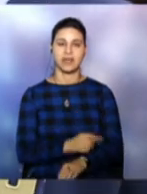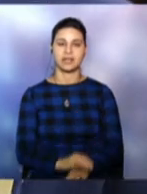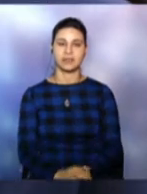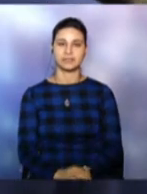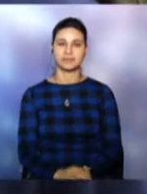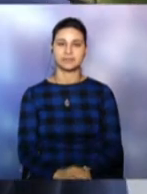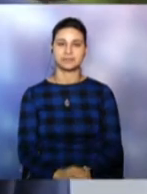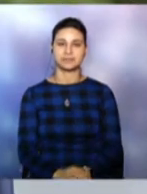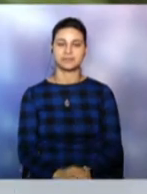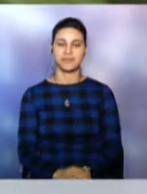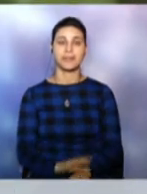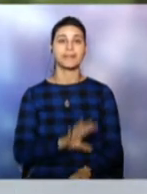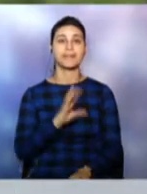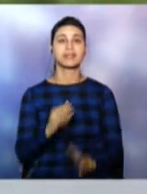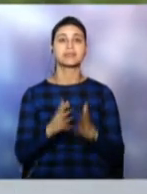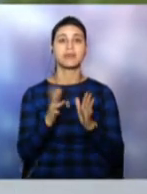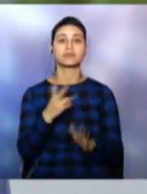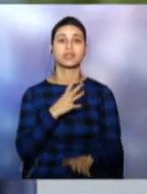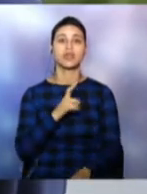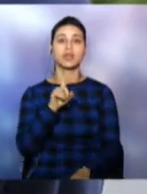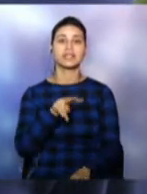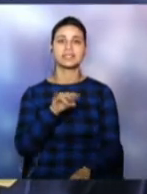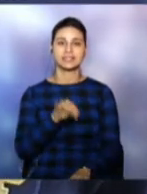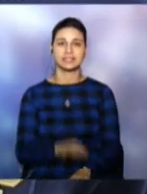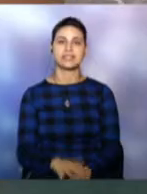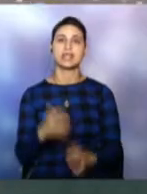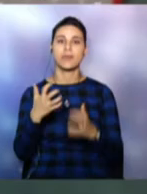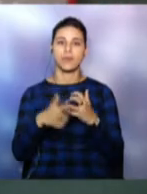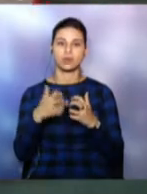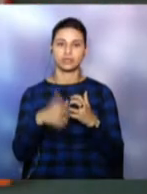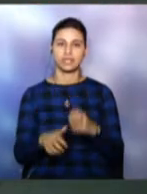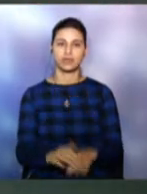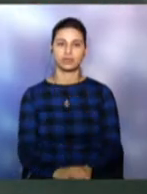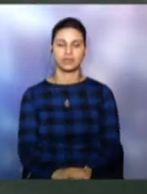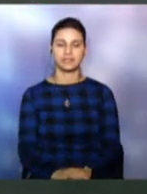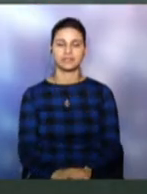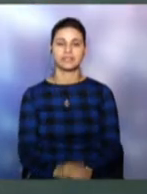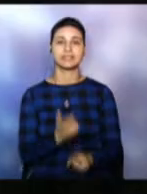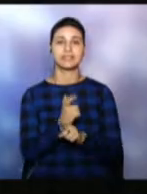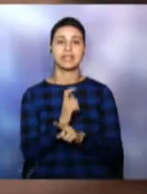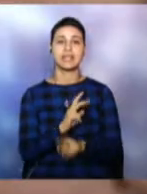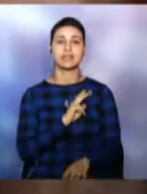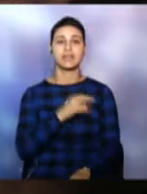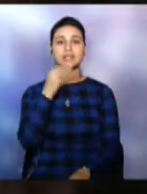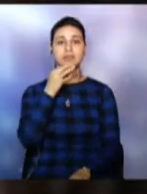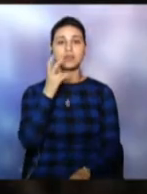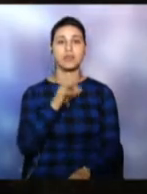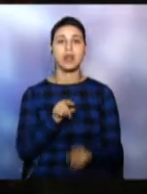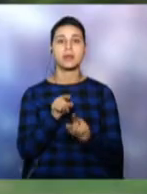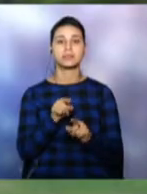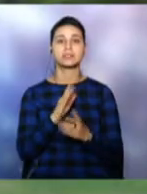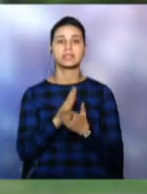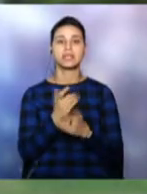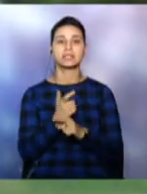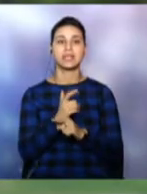ყველაზე ბევრი უნდა ვჭამოთ ხილი, ბოსტნეული. მე ძალიან მიყვარს ტკბილეული, მაგრამ ის შეიცავს